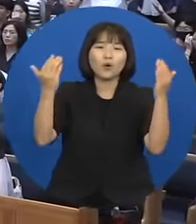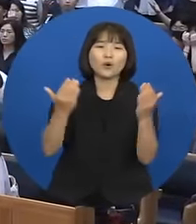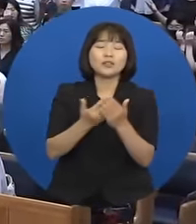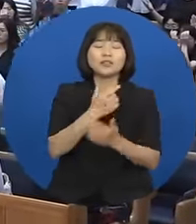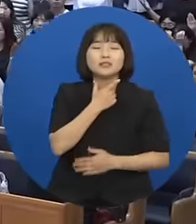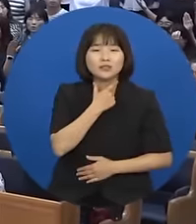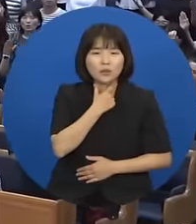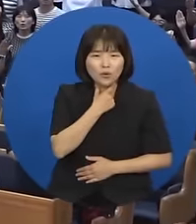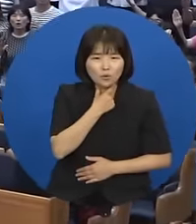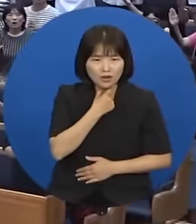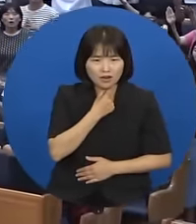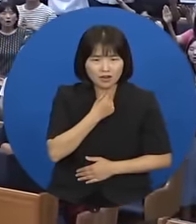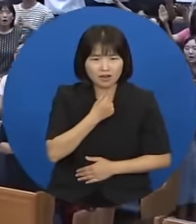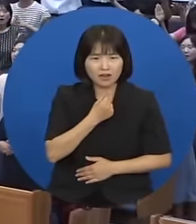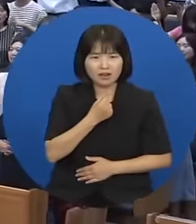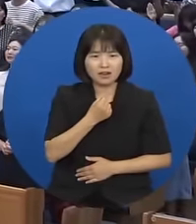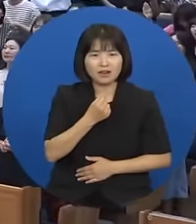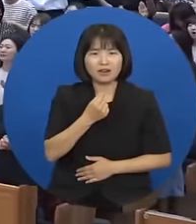모든